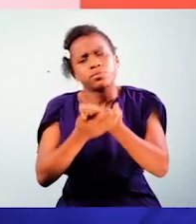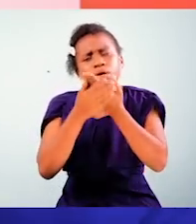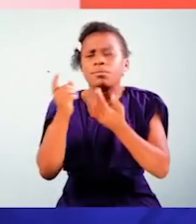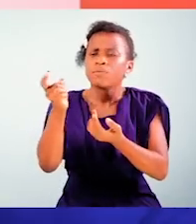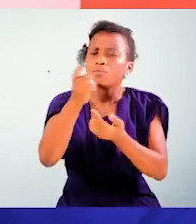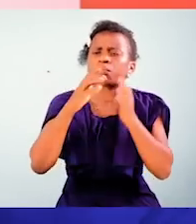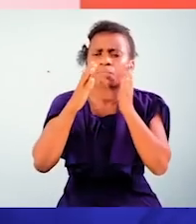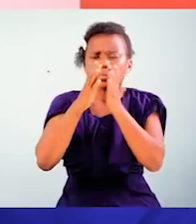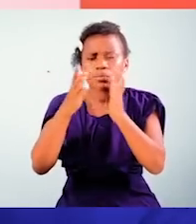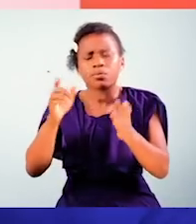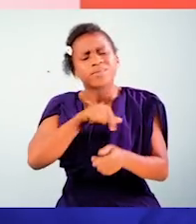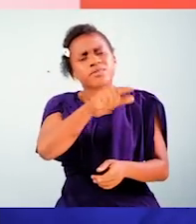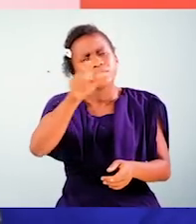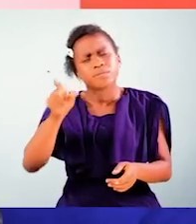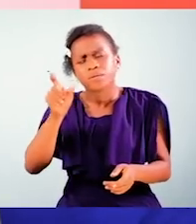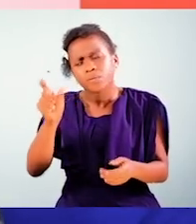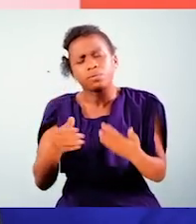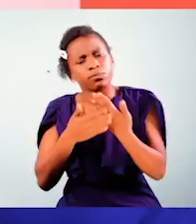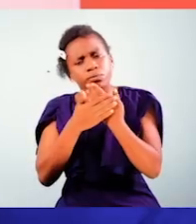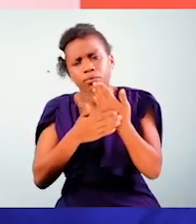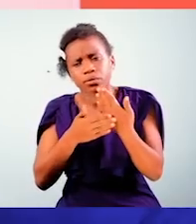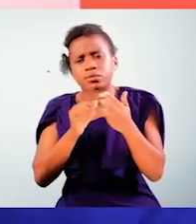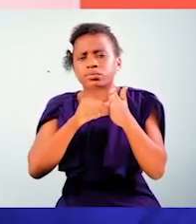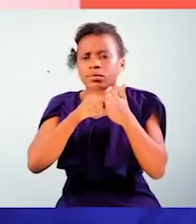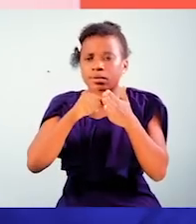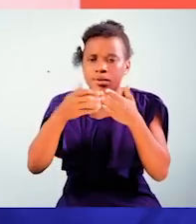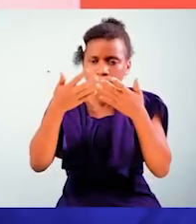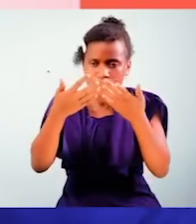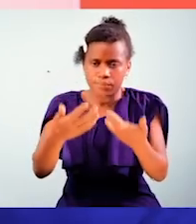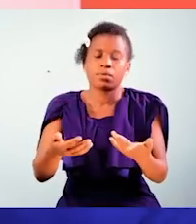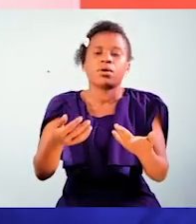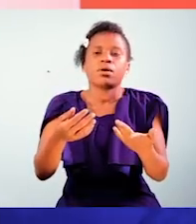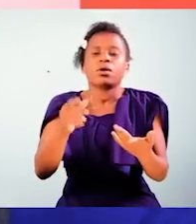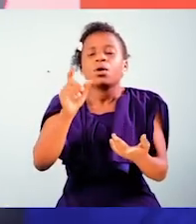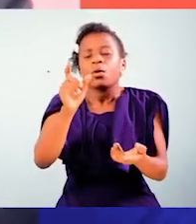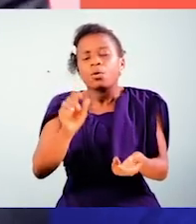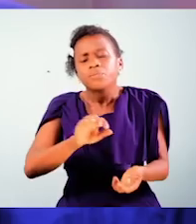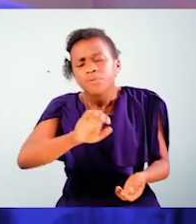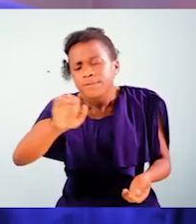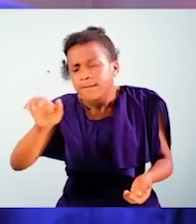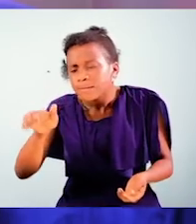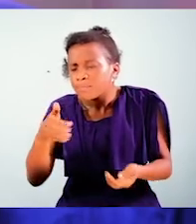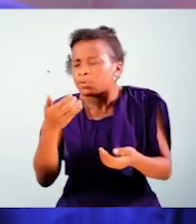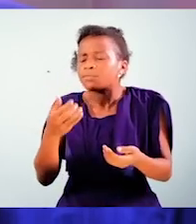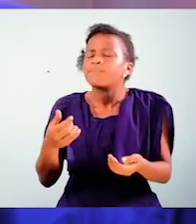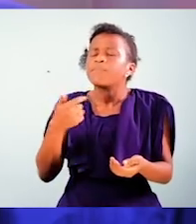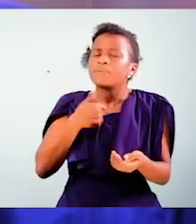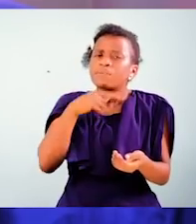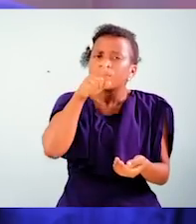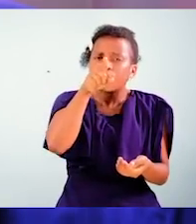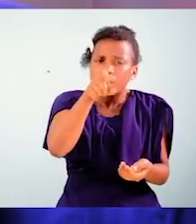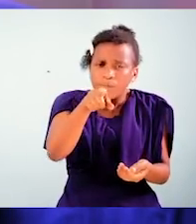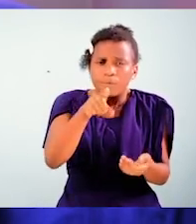ile tunalipa sisi. Ile mikopo kibaya zaidi, wenzetu wanaiba ile mikopo, ambayo wewe utadaiwa na mimi na